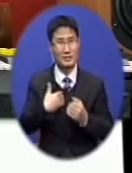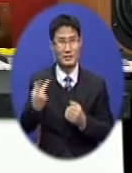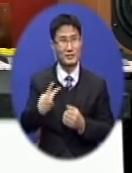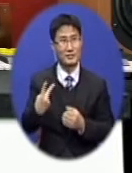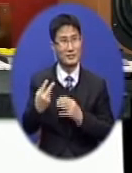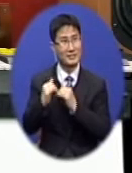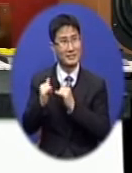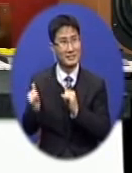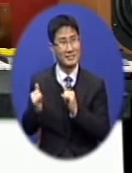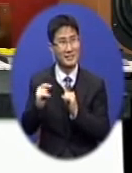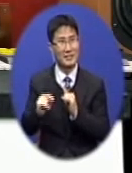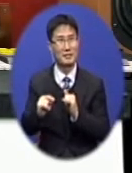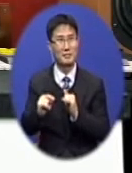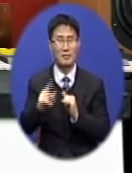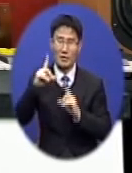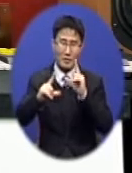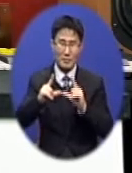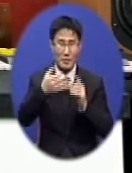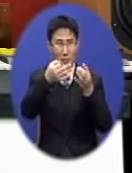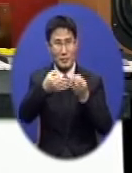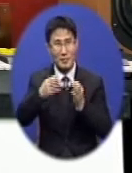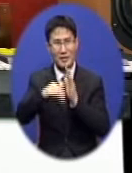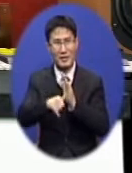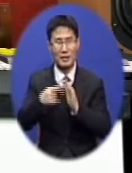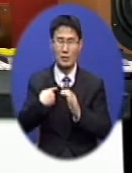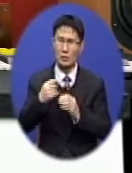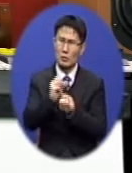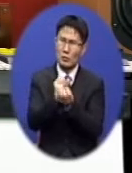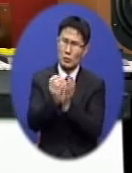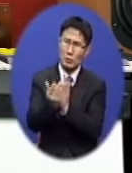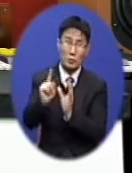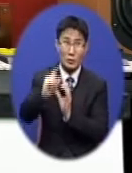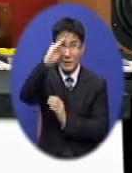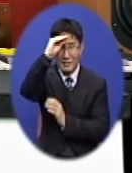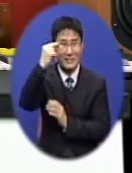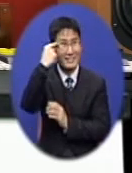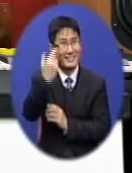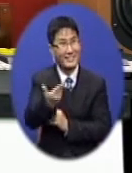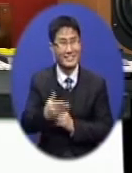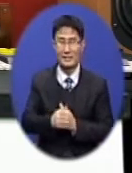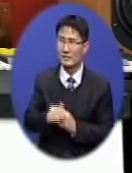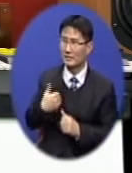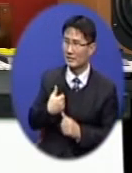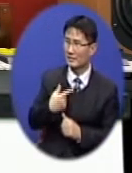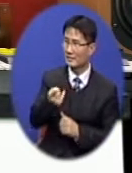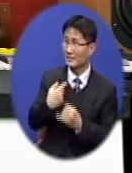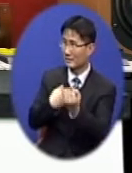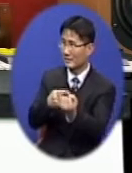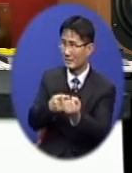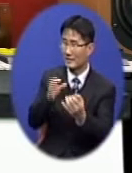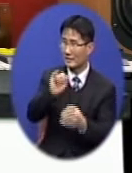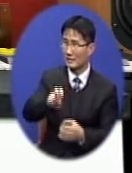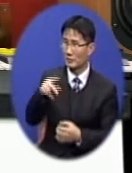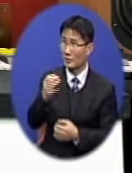저희 두 사람의 모습을 보시면서 어떤 꽃의 비유를 혹시 할 수 있을까요? 김혜영 씨는 인동초